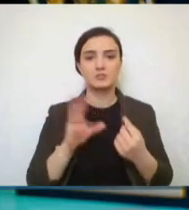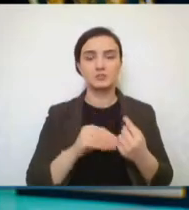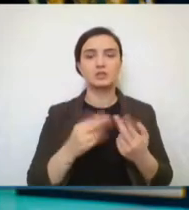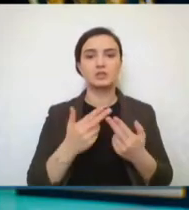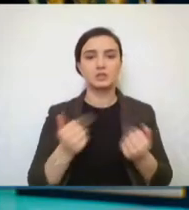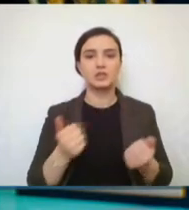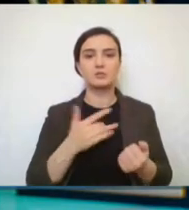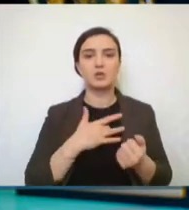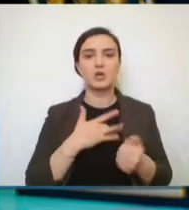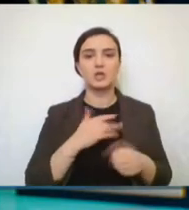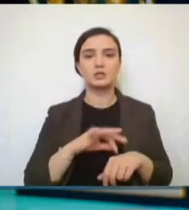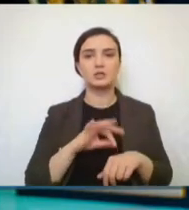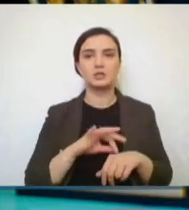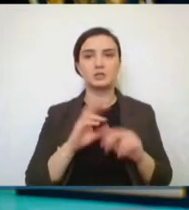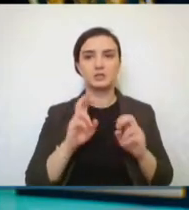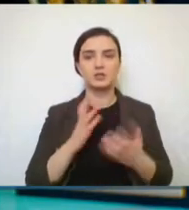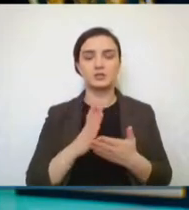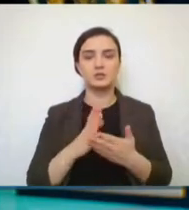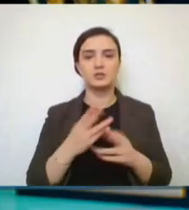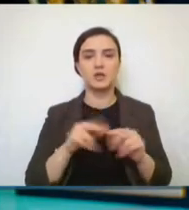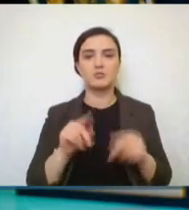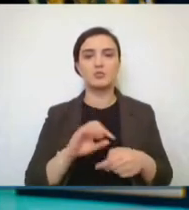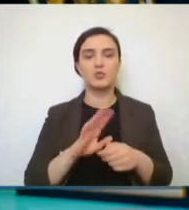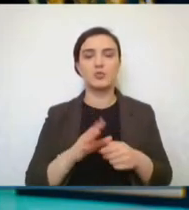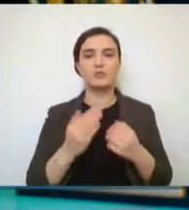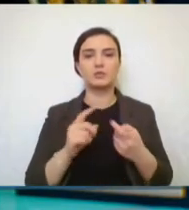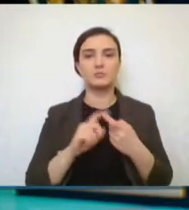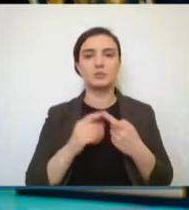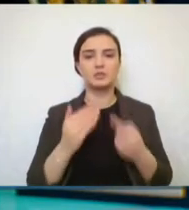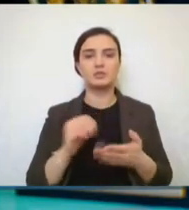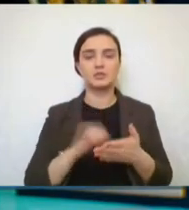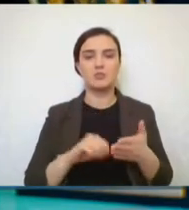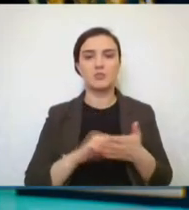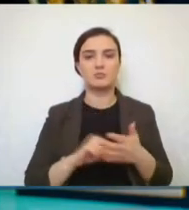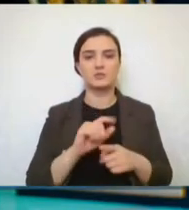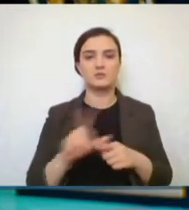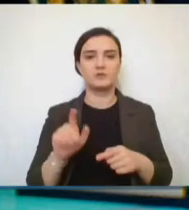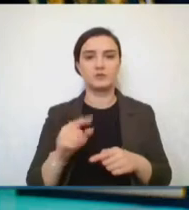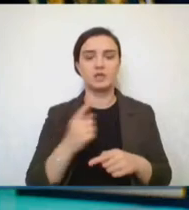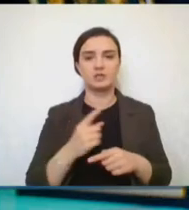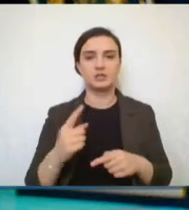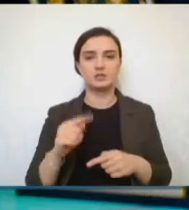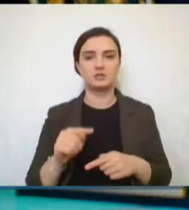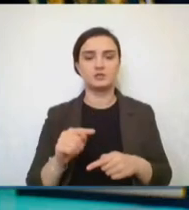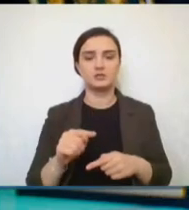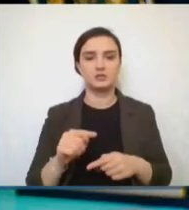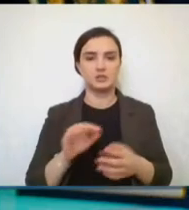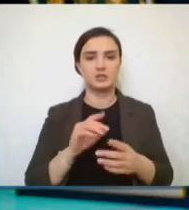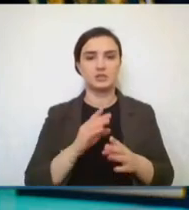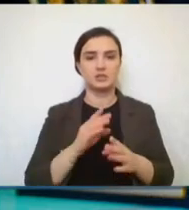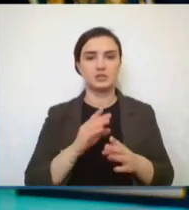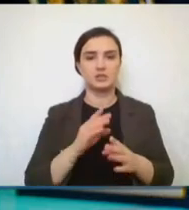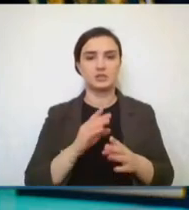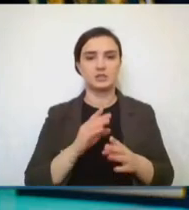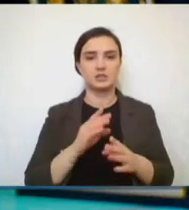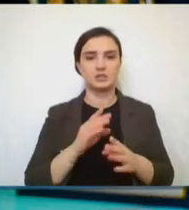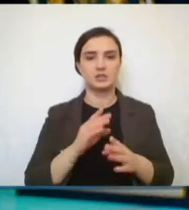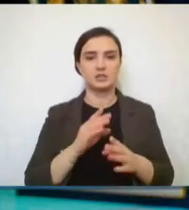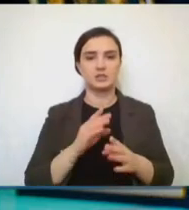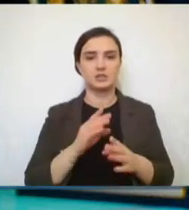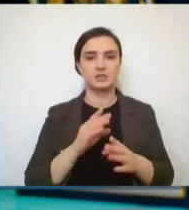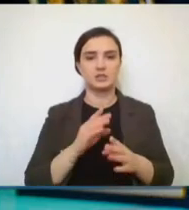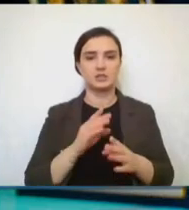არის ამ COVID ინფექციის გამოწვე ერთ-ერთი სამიზნე, მაგრამ იმდენად არ